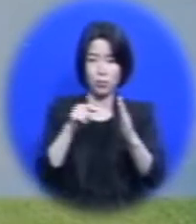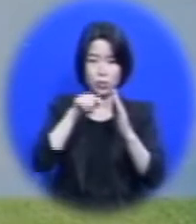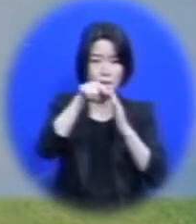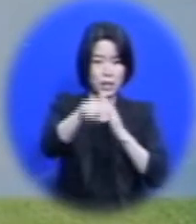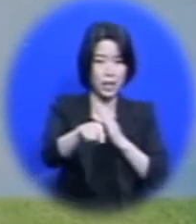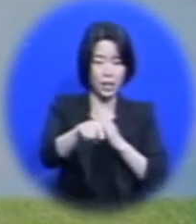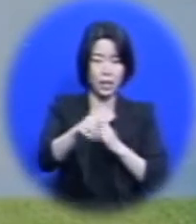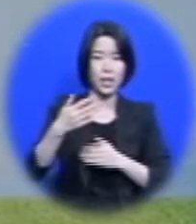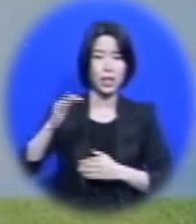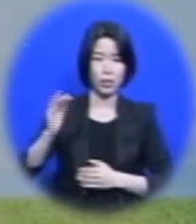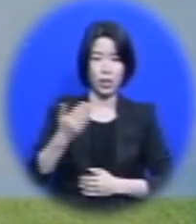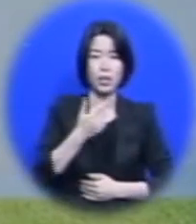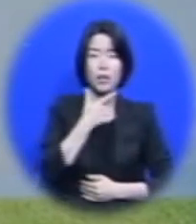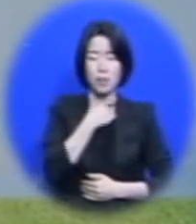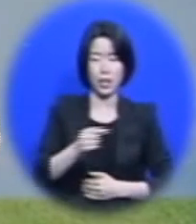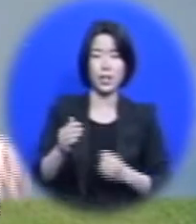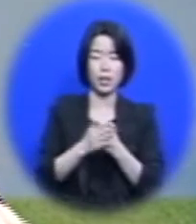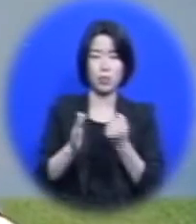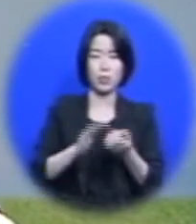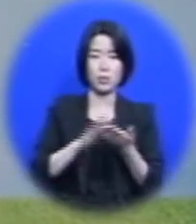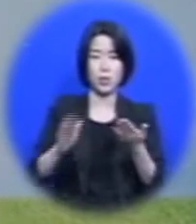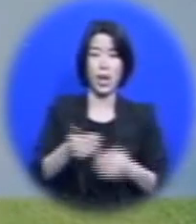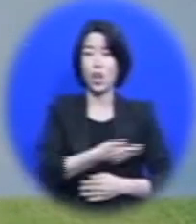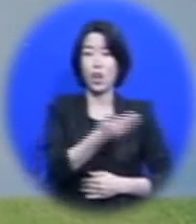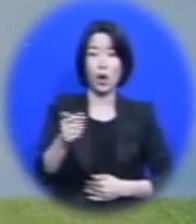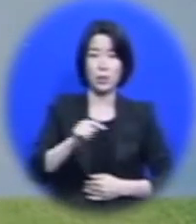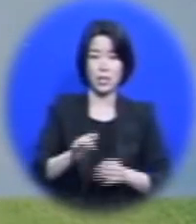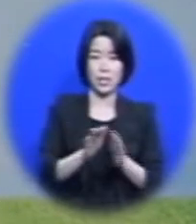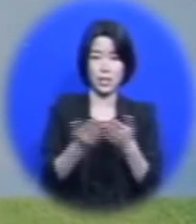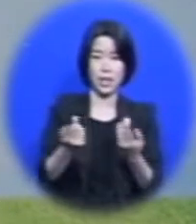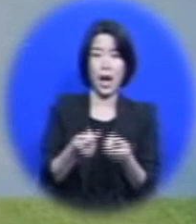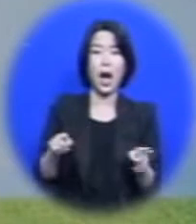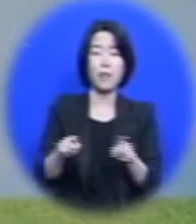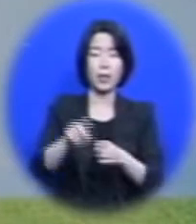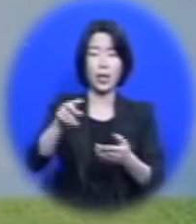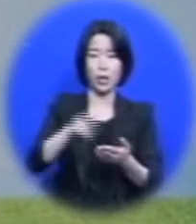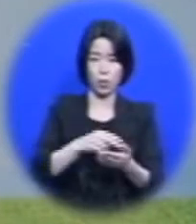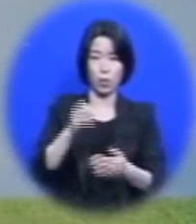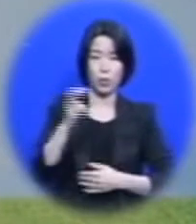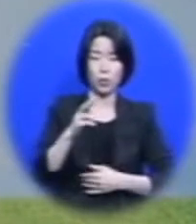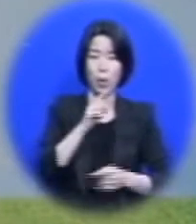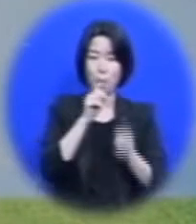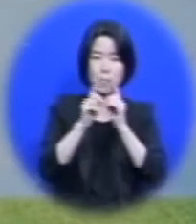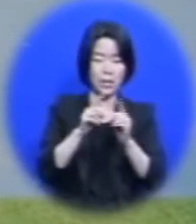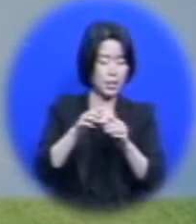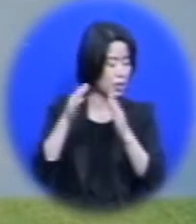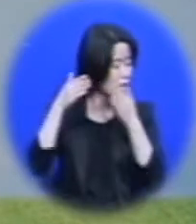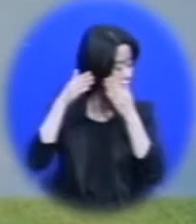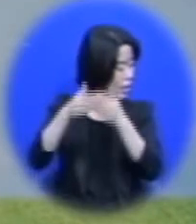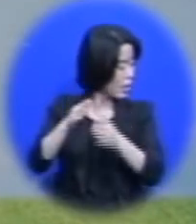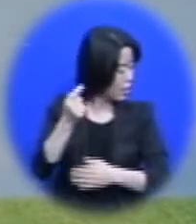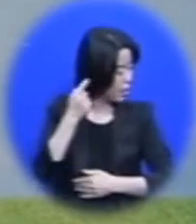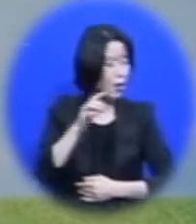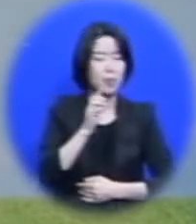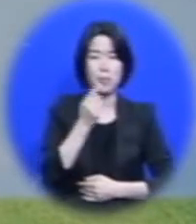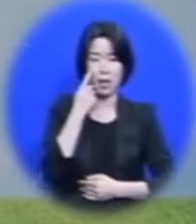되기를 바라기 때문입니다. 여러분이 이 책을 같이 읽으시고 그리고 말씀에 한번 집중해 보시기를